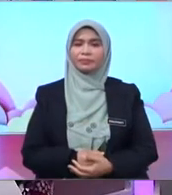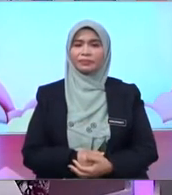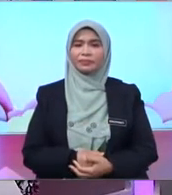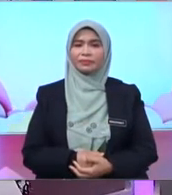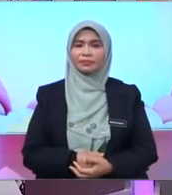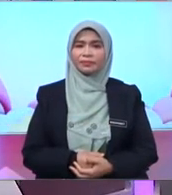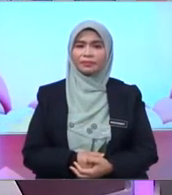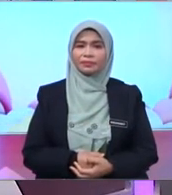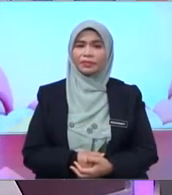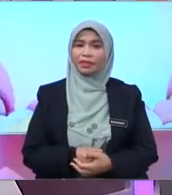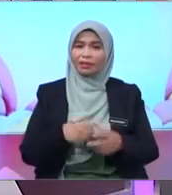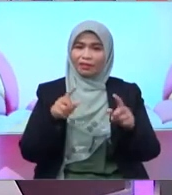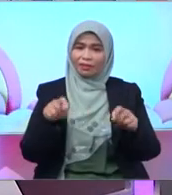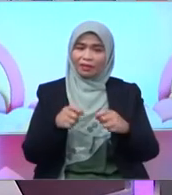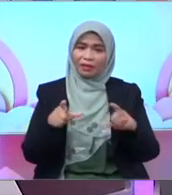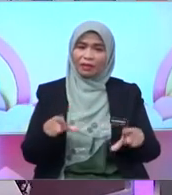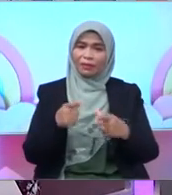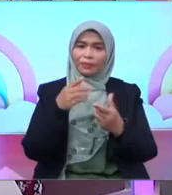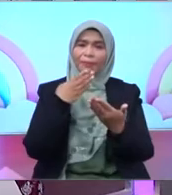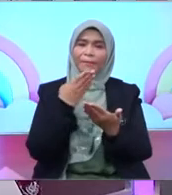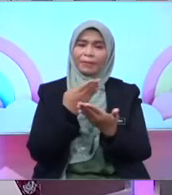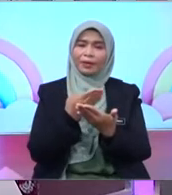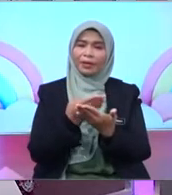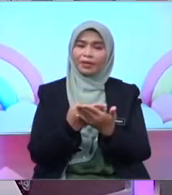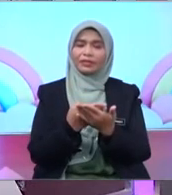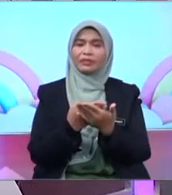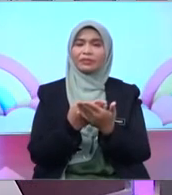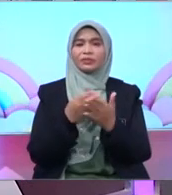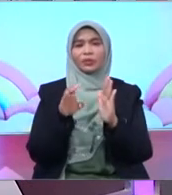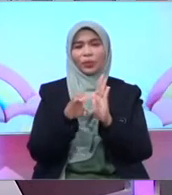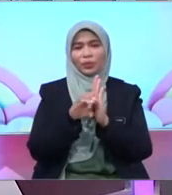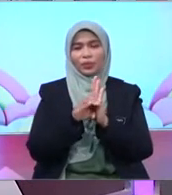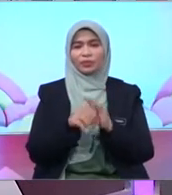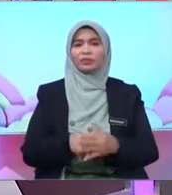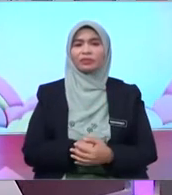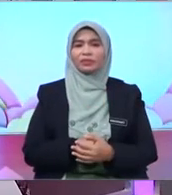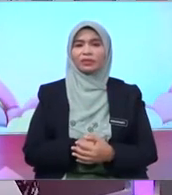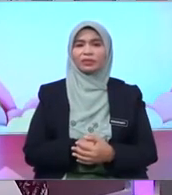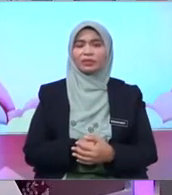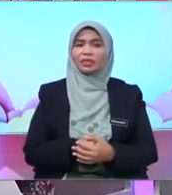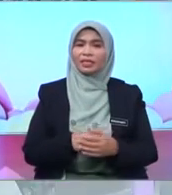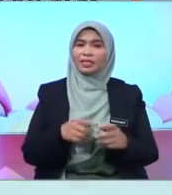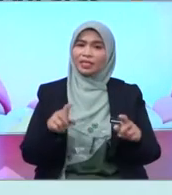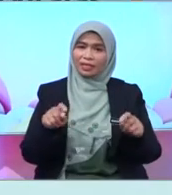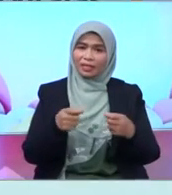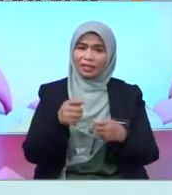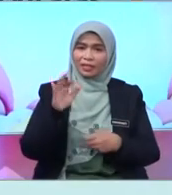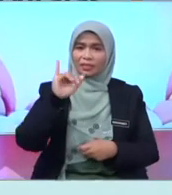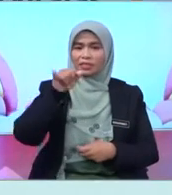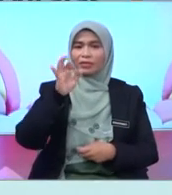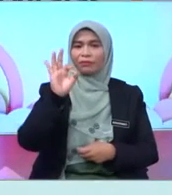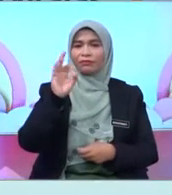oke tingkah laku yang baik yaitu tengok tingkah laku yang baik dimana tindakan Jeffrey